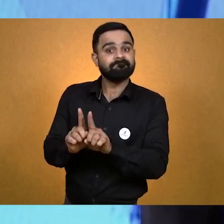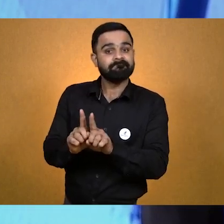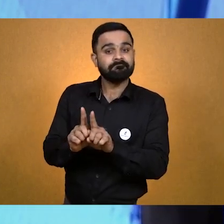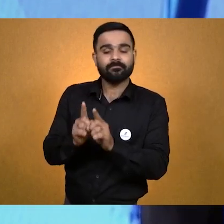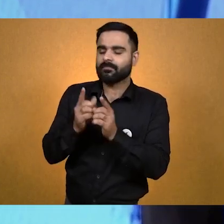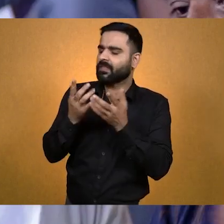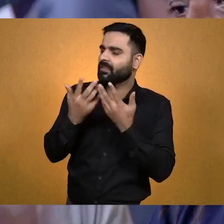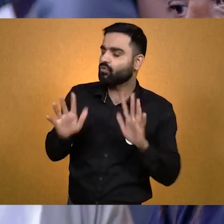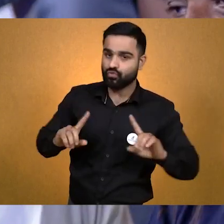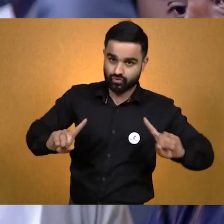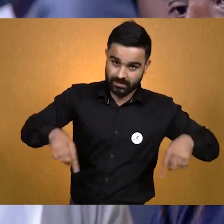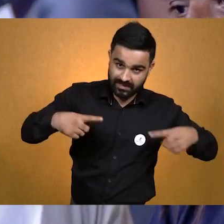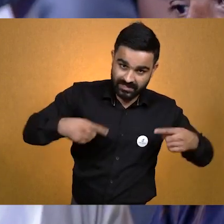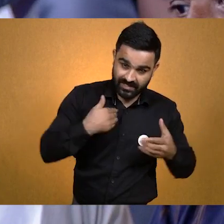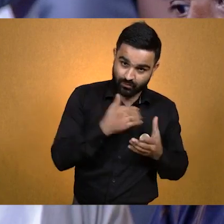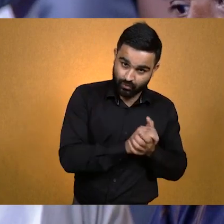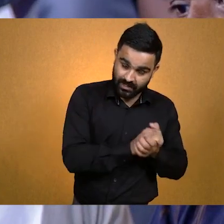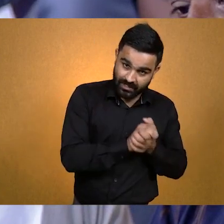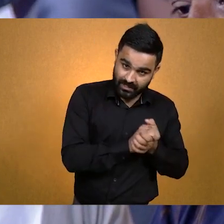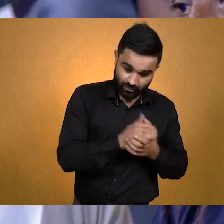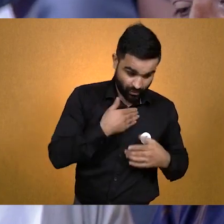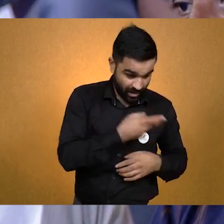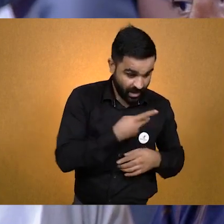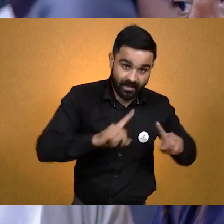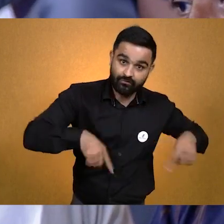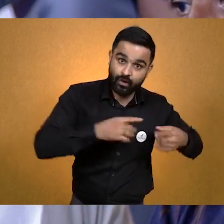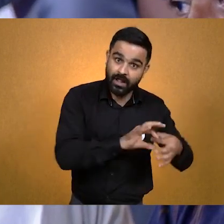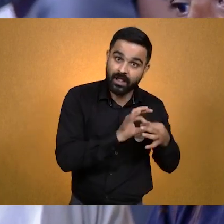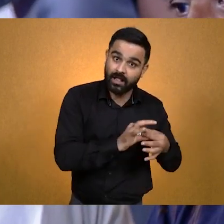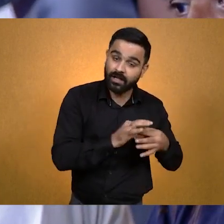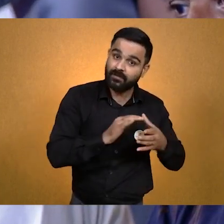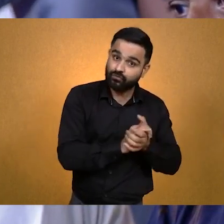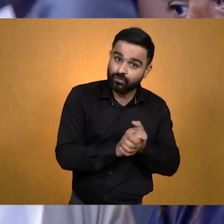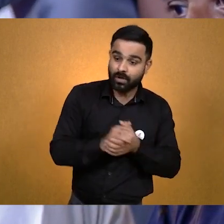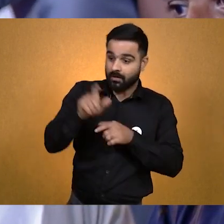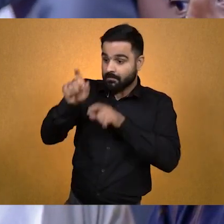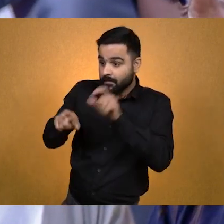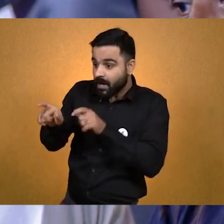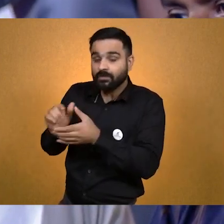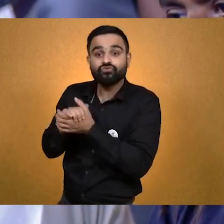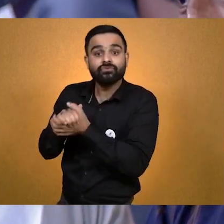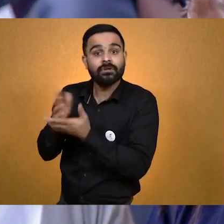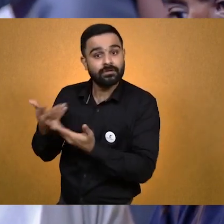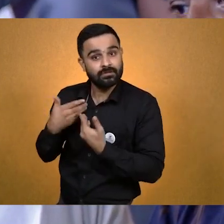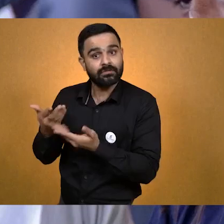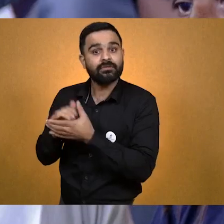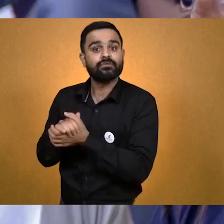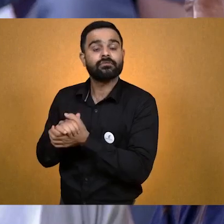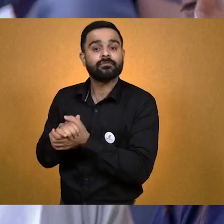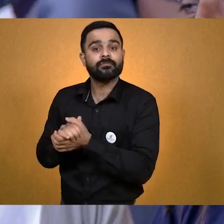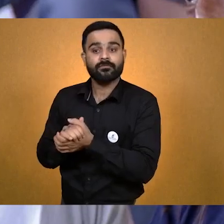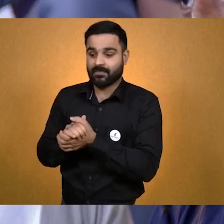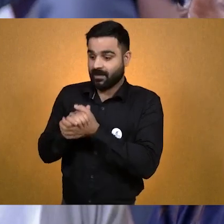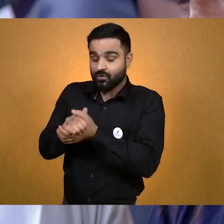जी। चाहे वो व्हीलचेयर का हमारे साथ हो, वो भी हमारी एक दोस्त है एक तरीके से, चाहे ह्यूमंस का साथ हो, वो भी हमारे दोस्त हैं।